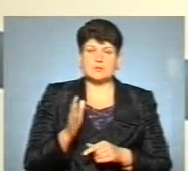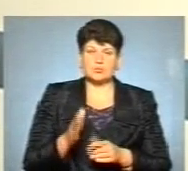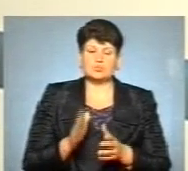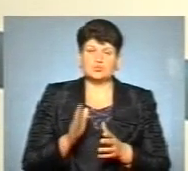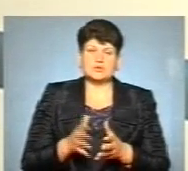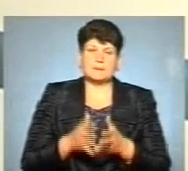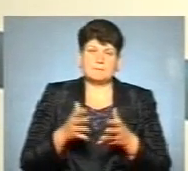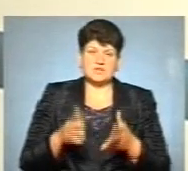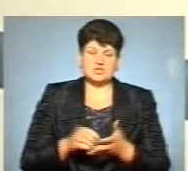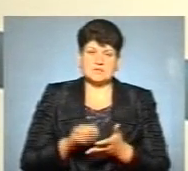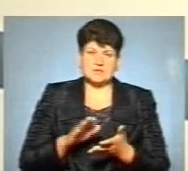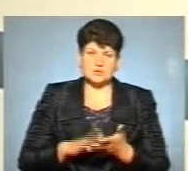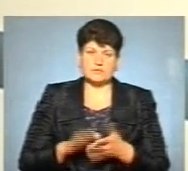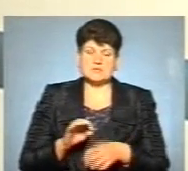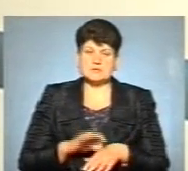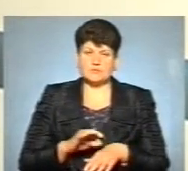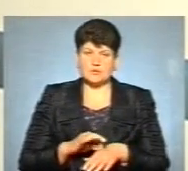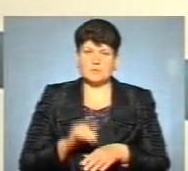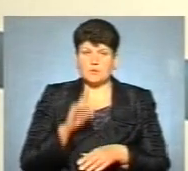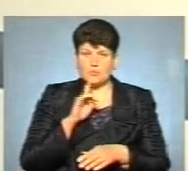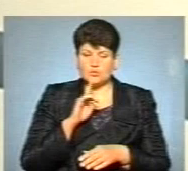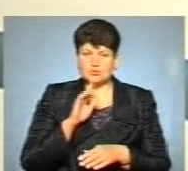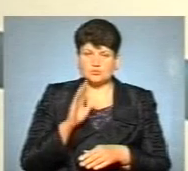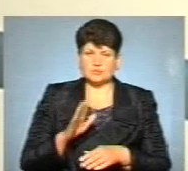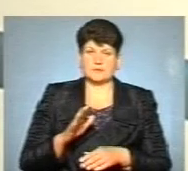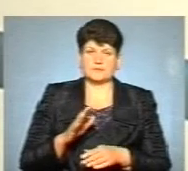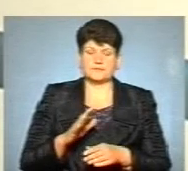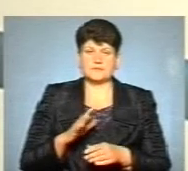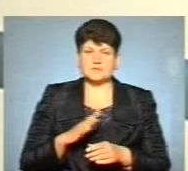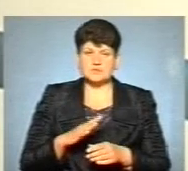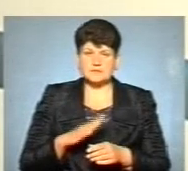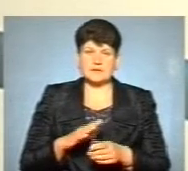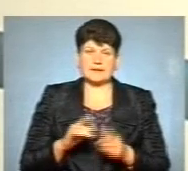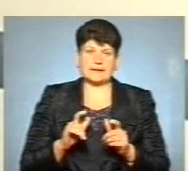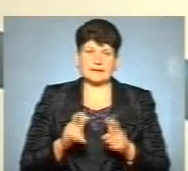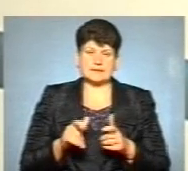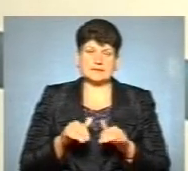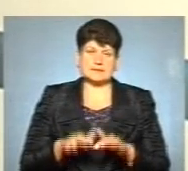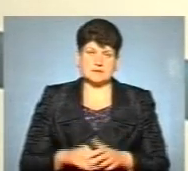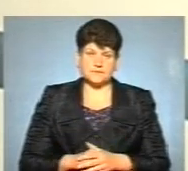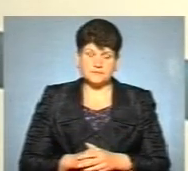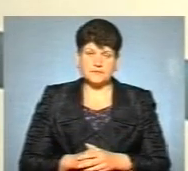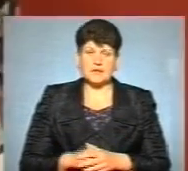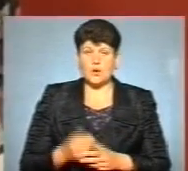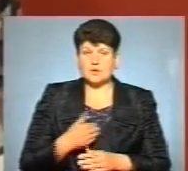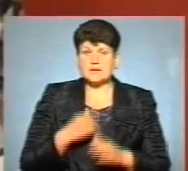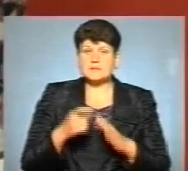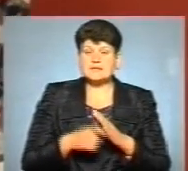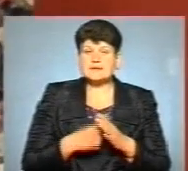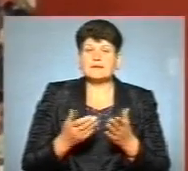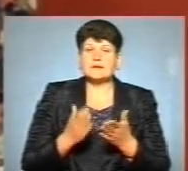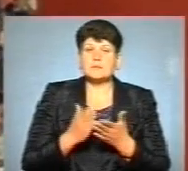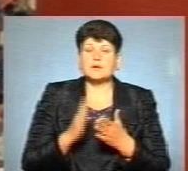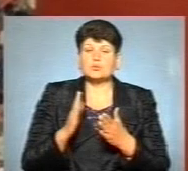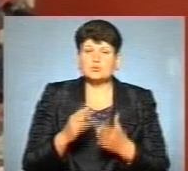і реєструється вища захворюваність, ми поки що будемо ще дотримуватися тих карантинних заходів жорсткіше. Власне, я хотіла дізнатися, які мають бути